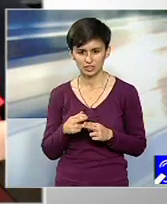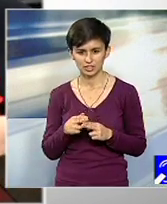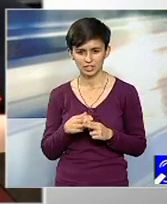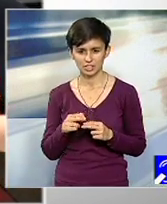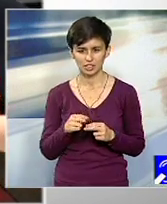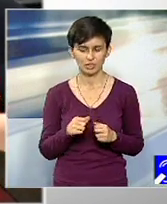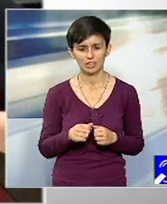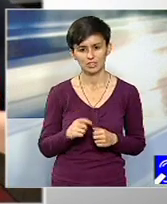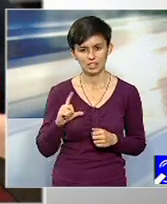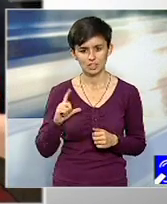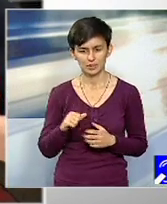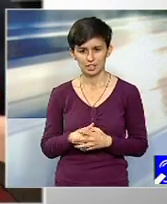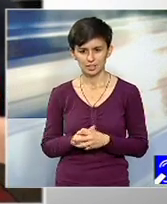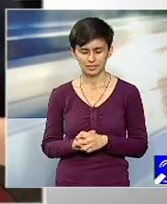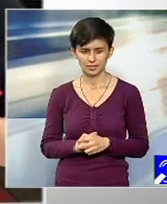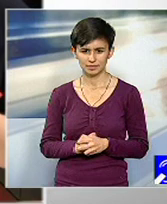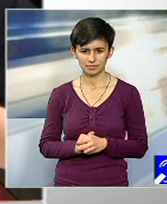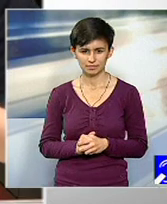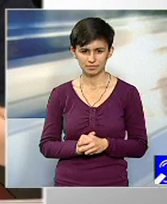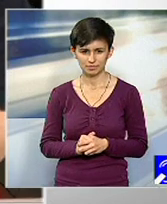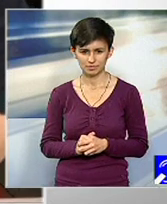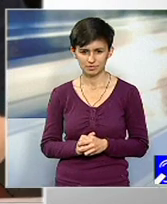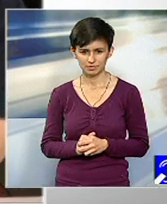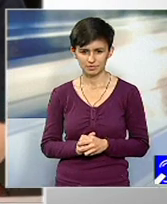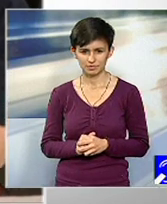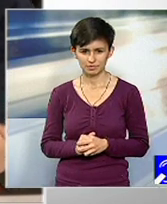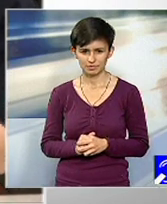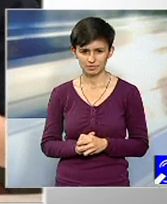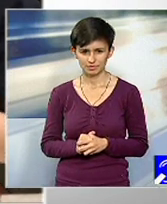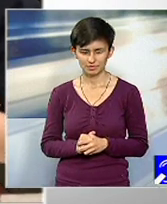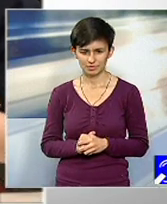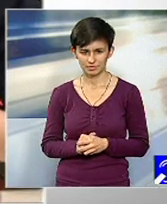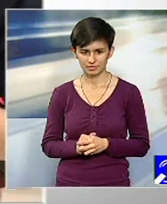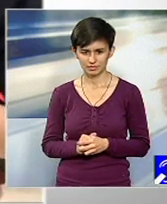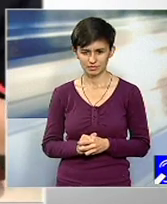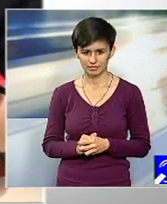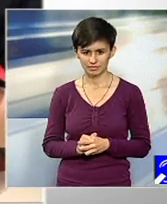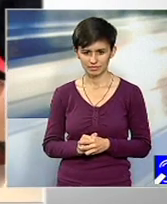ținem polonicul și tu rezolvi coaja, te rog.